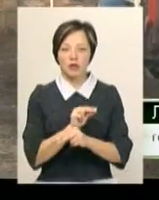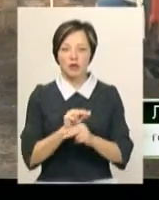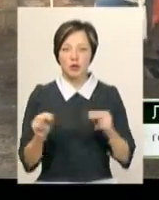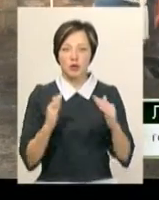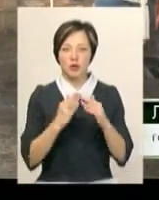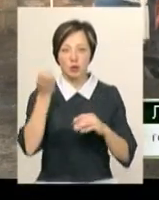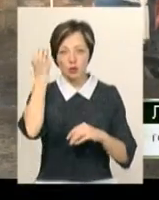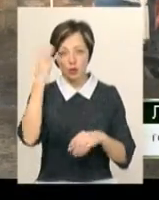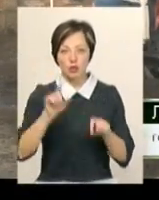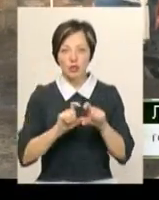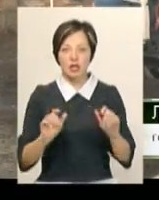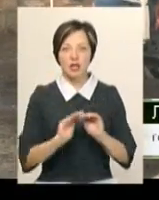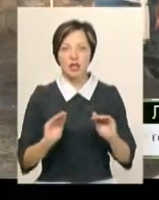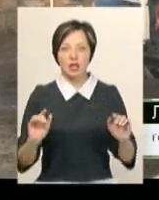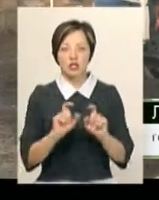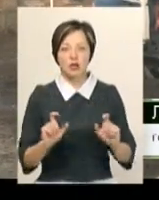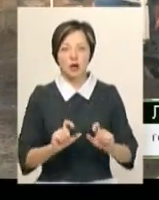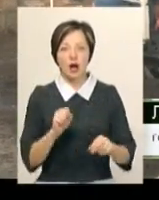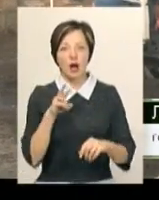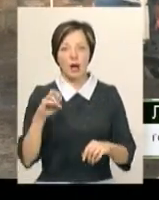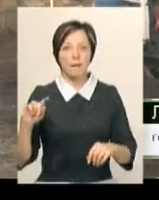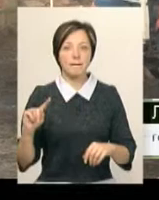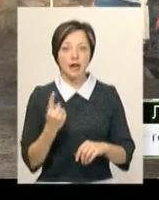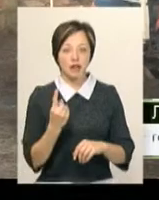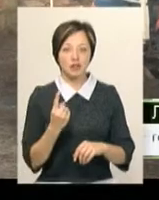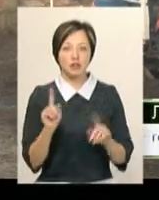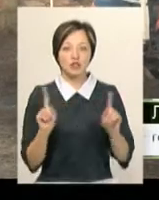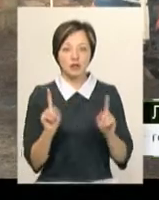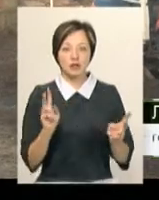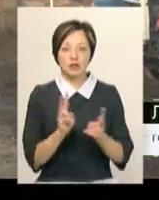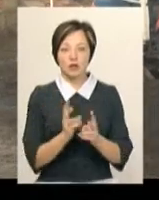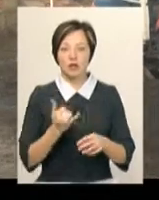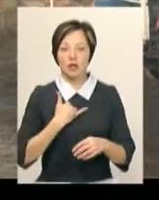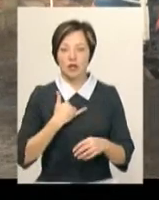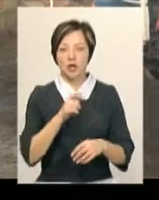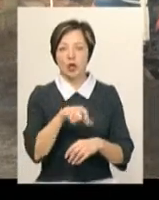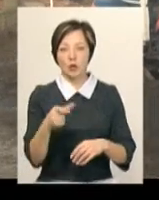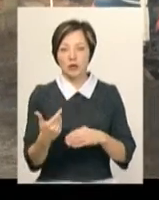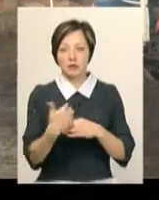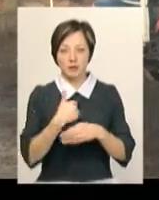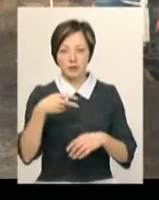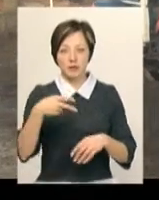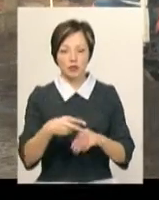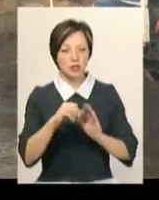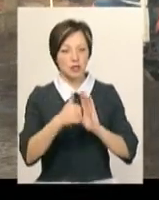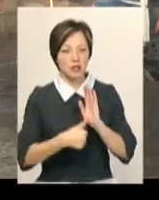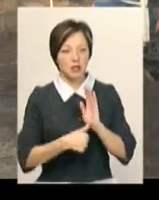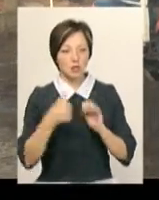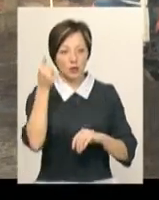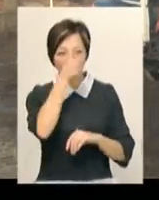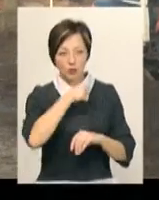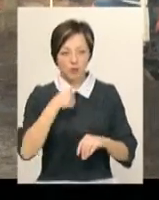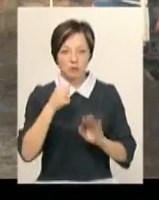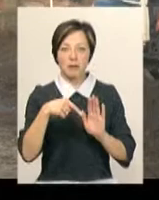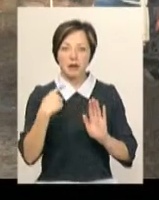культури, шкіл, дитячих садочків. Але перше, з чим ми стикнулися, що до нас люди пішли в 2016 році